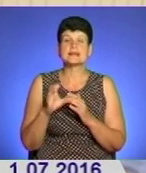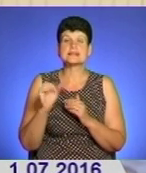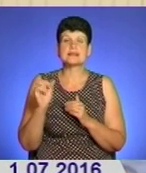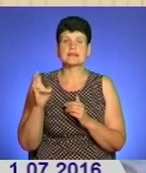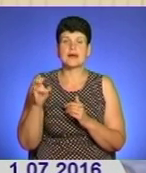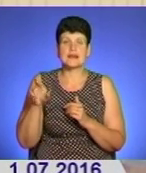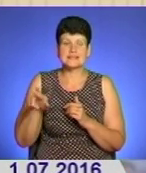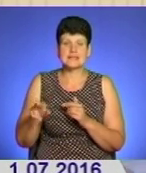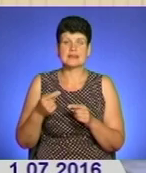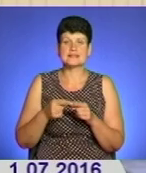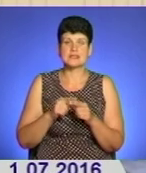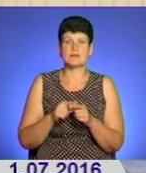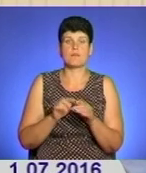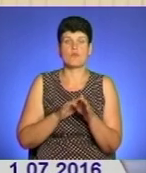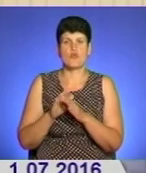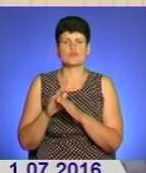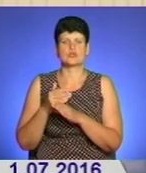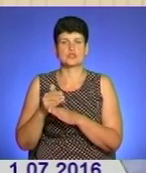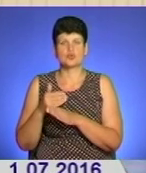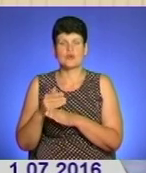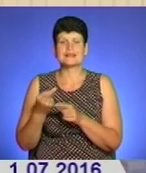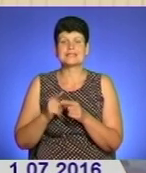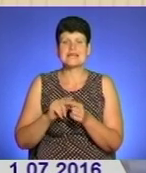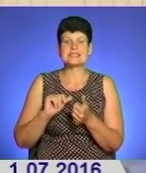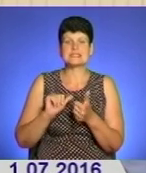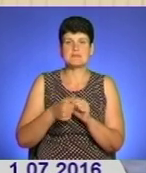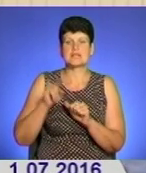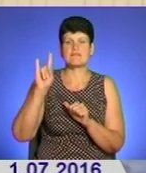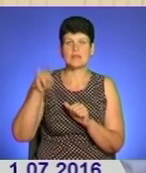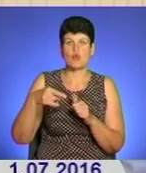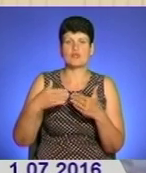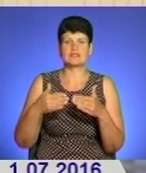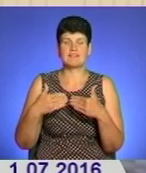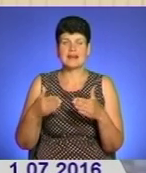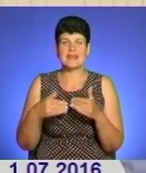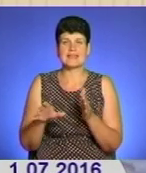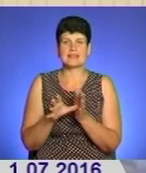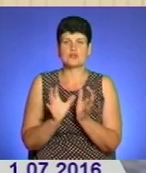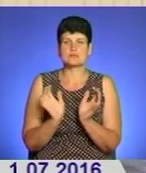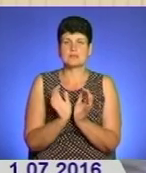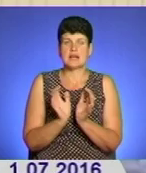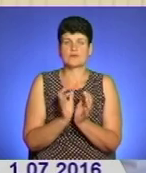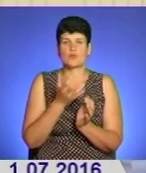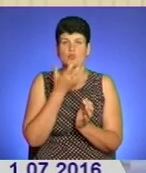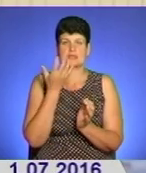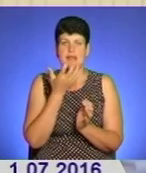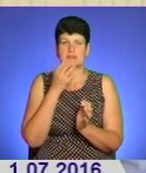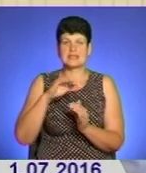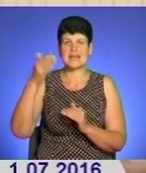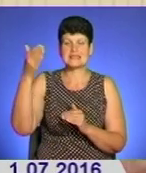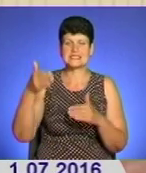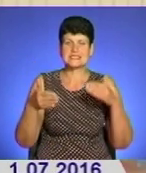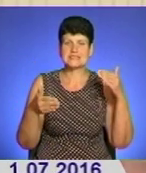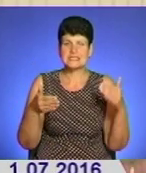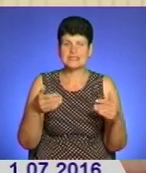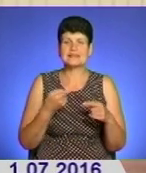повна санація, це є часткова санація, це заміна вікон, дверей енергозберігаючих, це утеплення стін, перекрить.